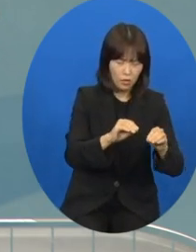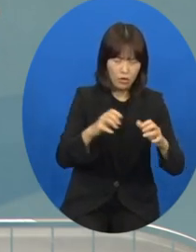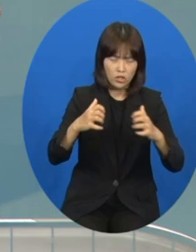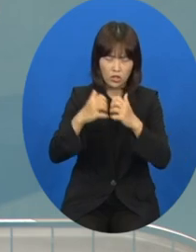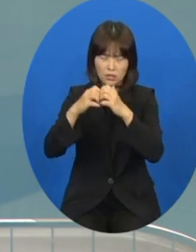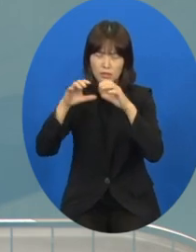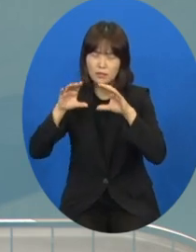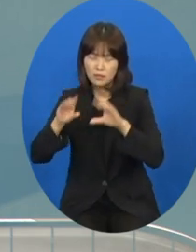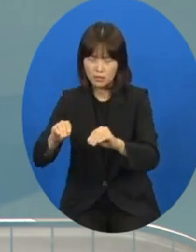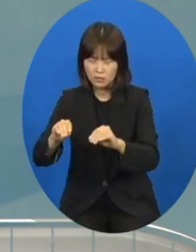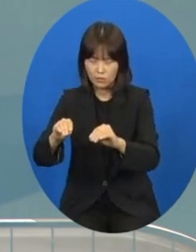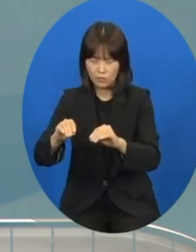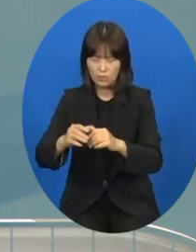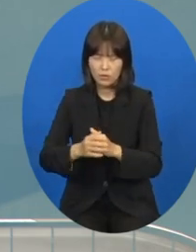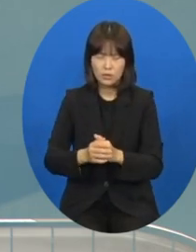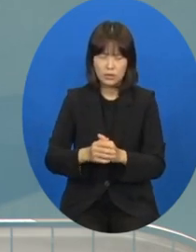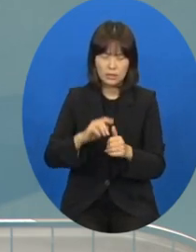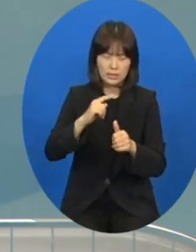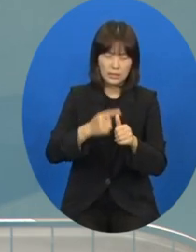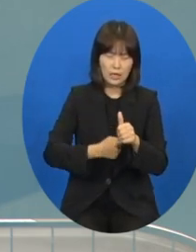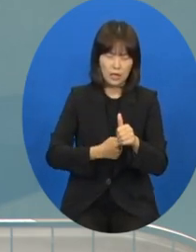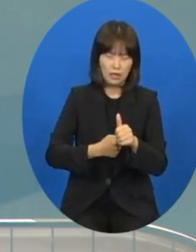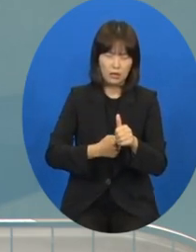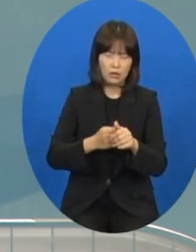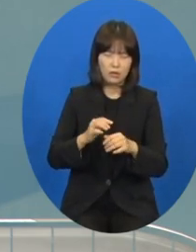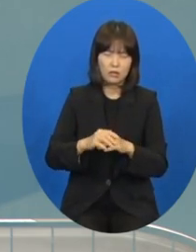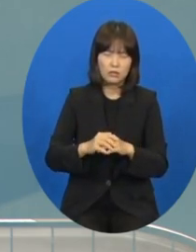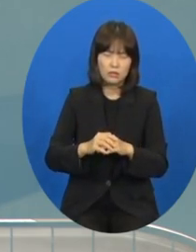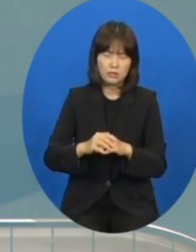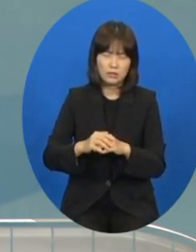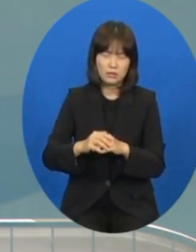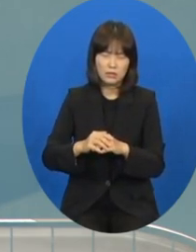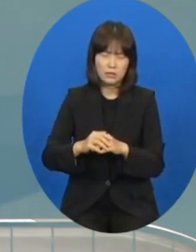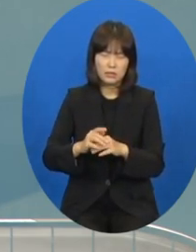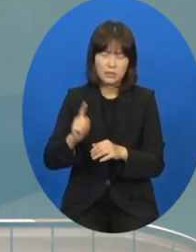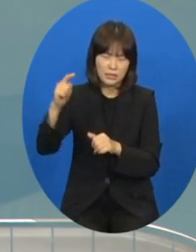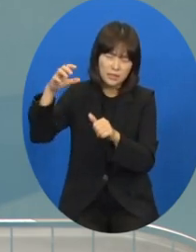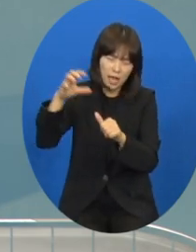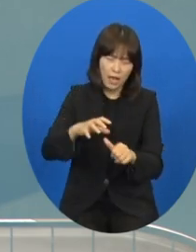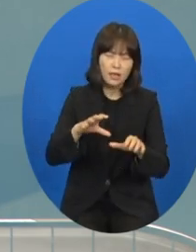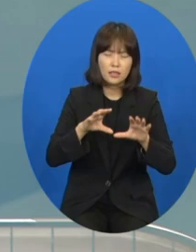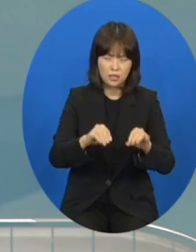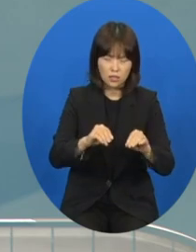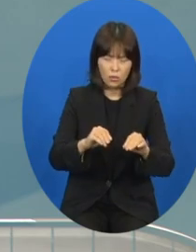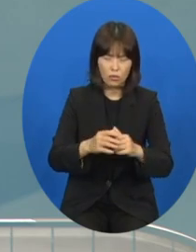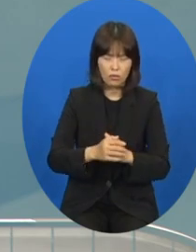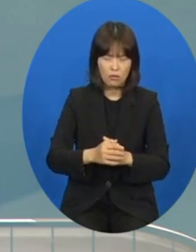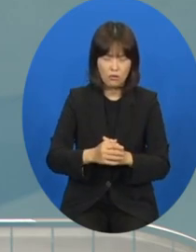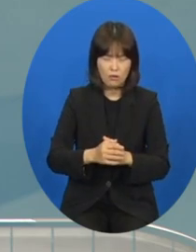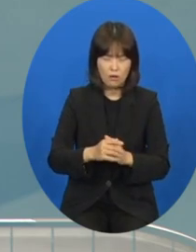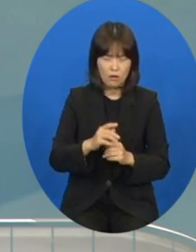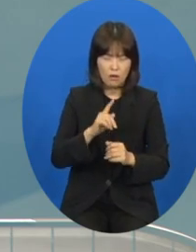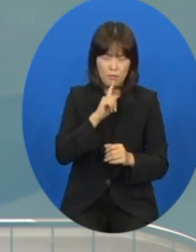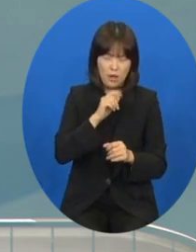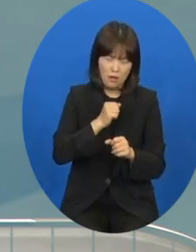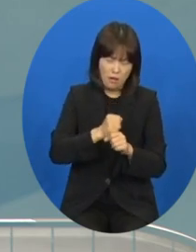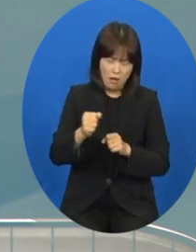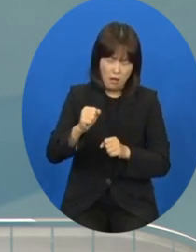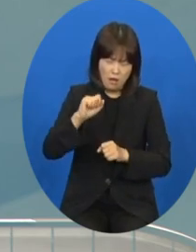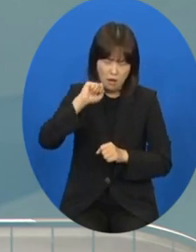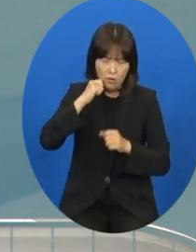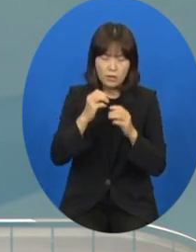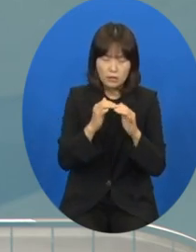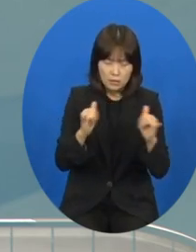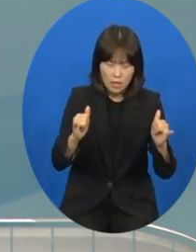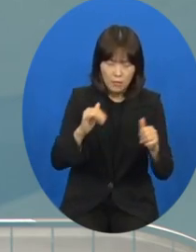전쟁이 그치고 자연재해가 그치고 하나님 말할 수 없이 어려운 이들에게 하나님의 은혜와 사랑의